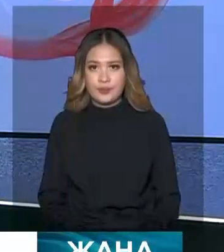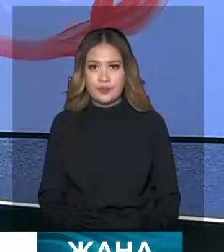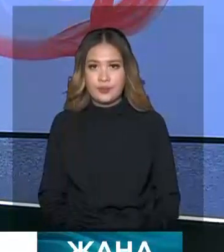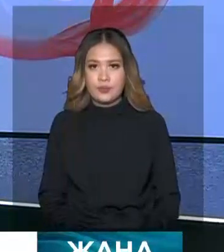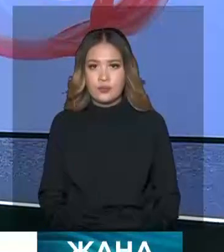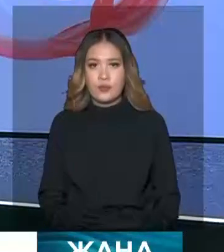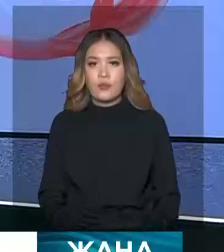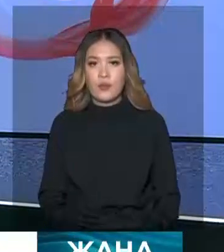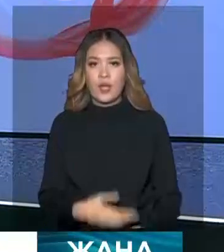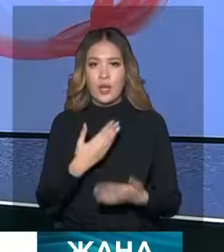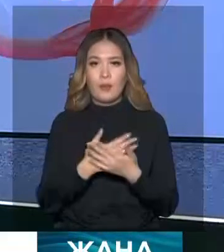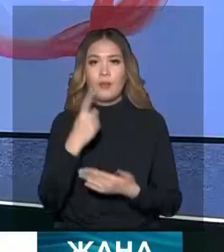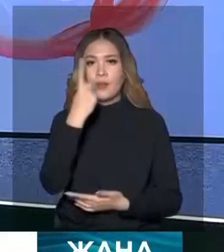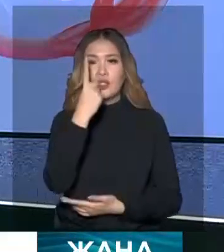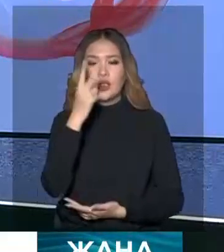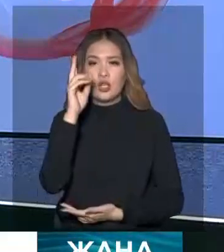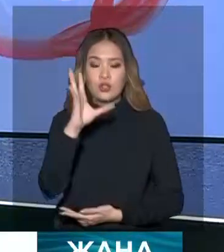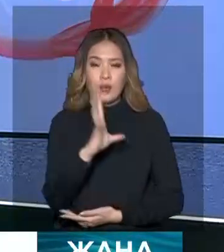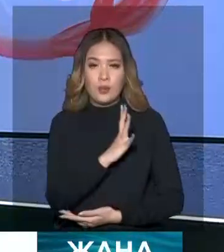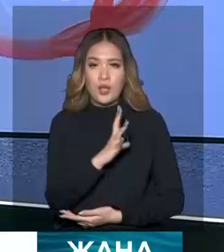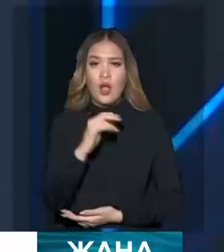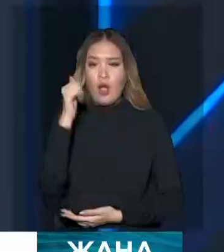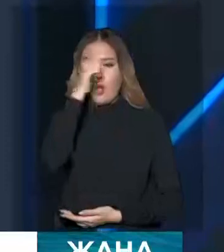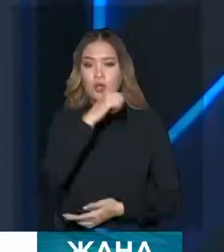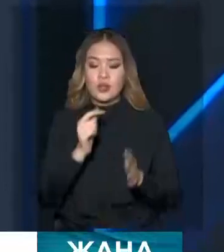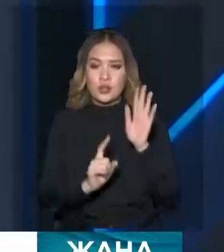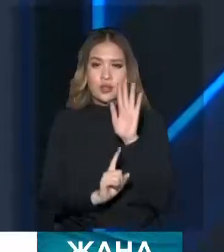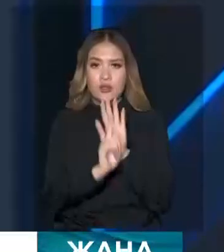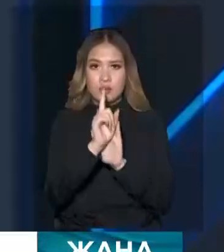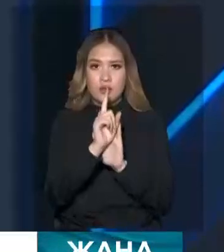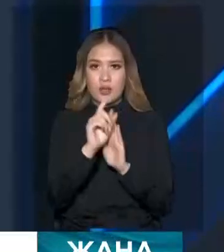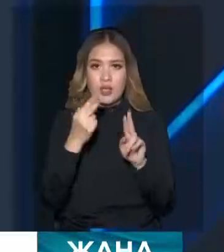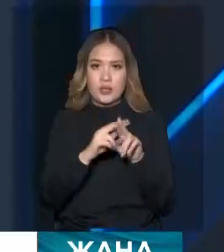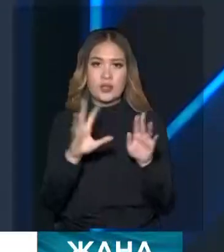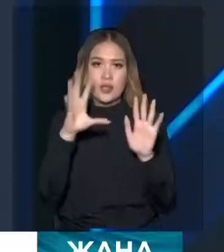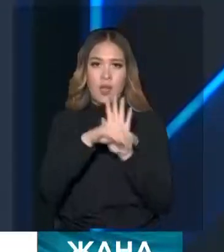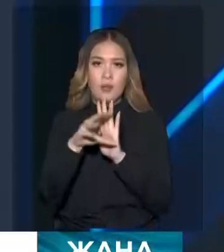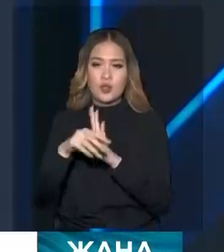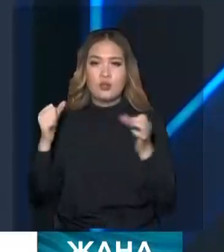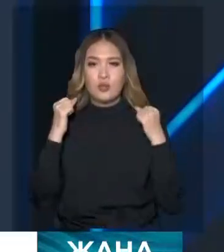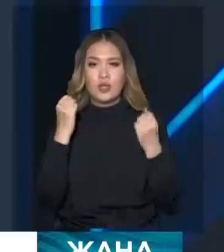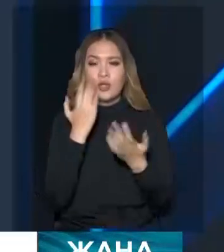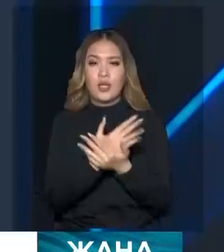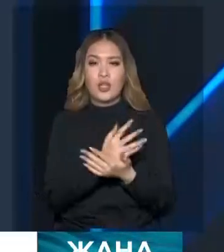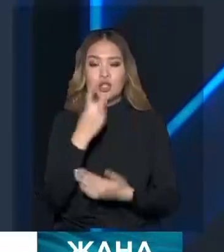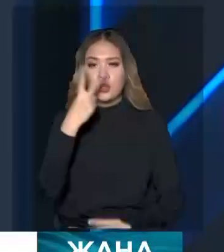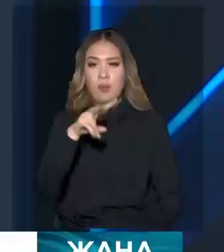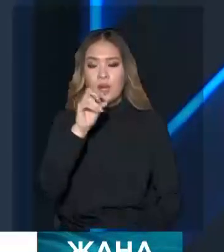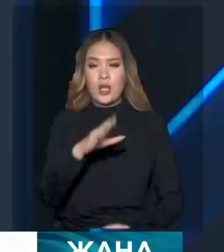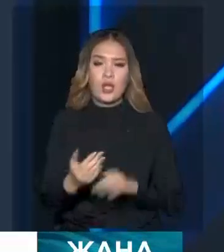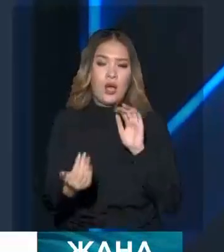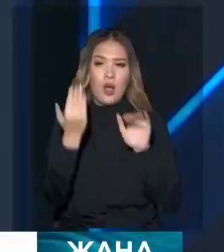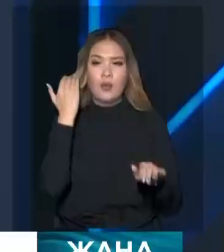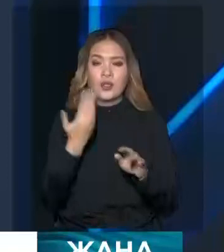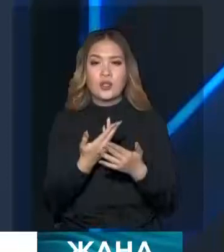Аха, сонда бірінші кезекте қай жылдан бастап осы санатқа кірген спортшылар? Енді 20 жыл артқа болатын